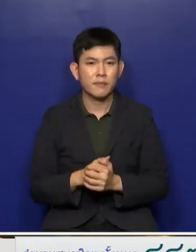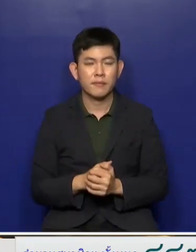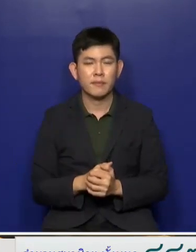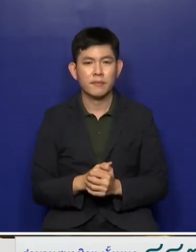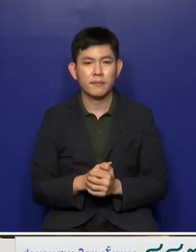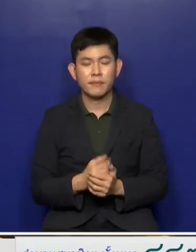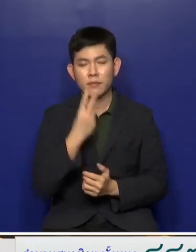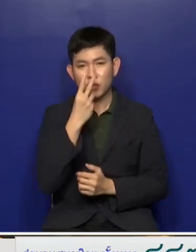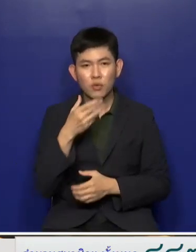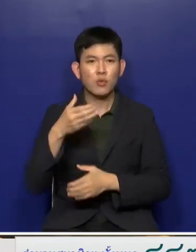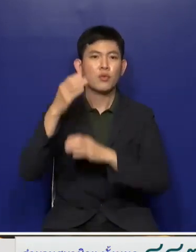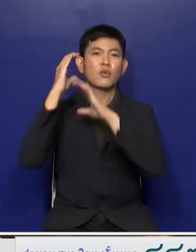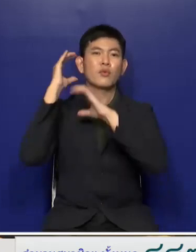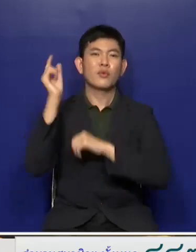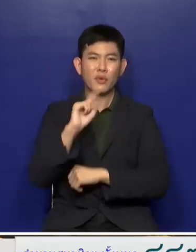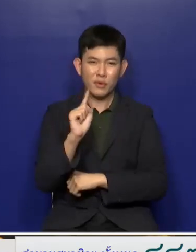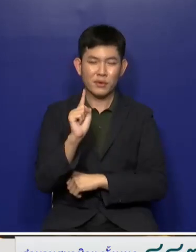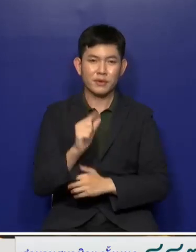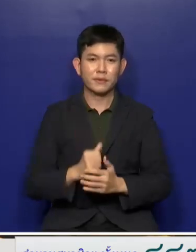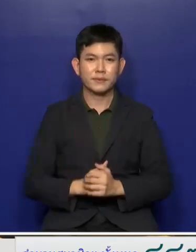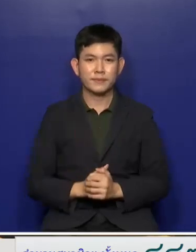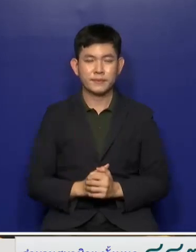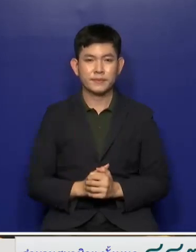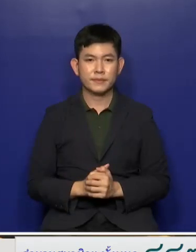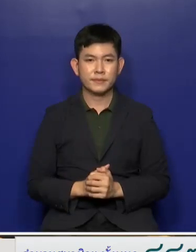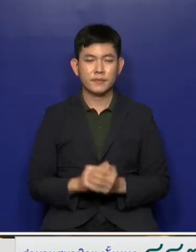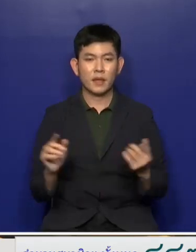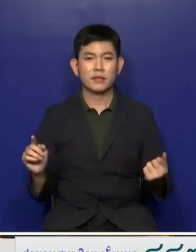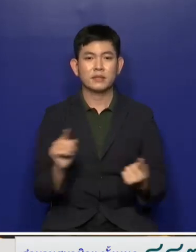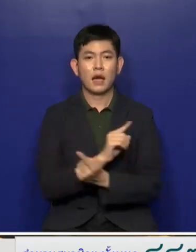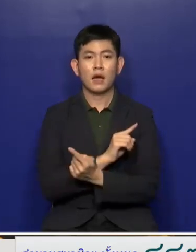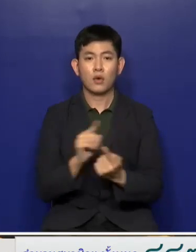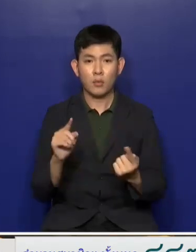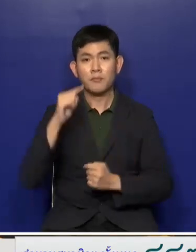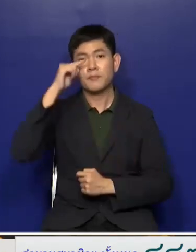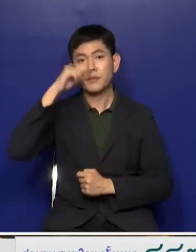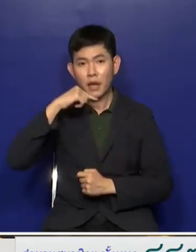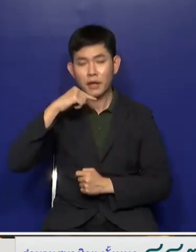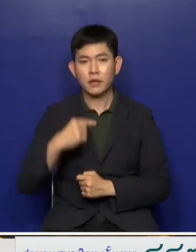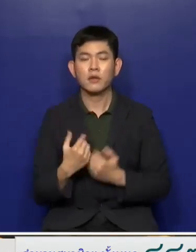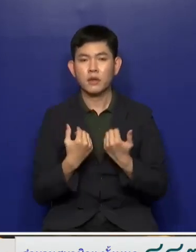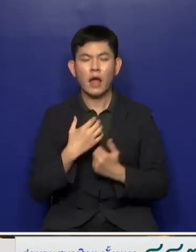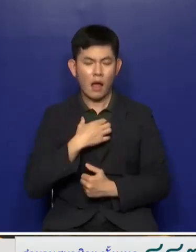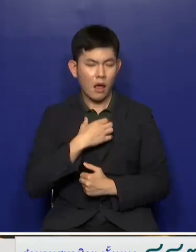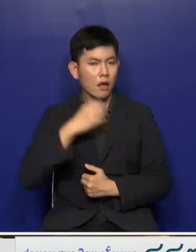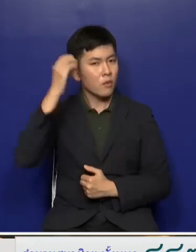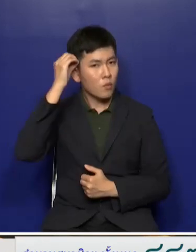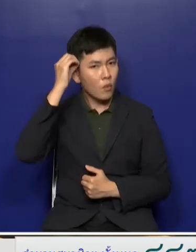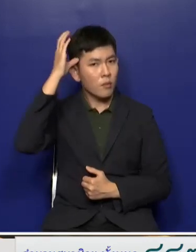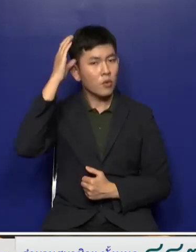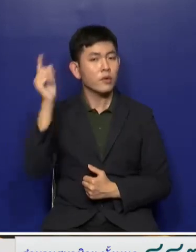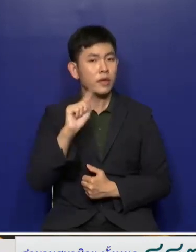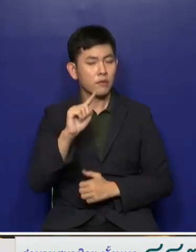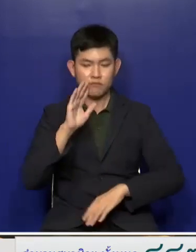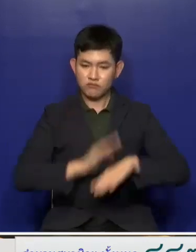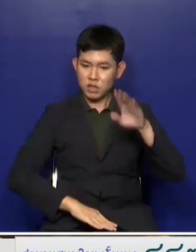มองย้อนกลับมาที่ครับว่าในสังคมเราเนี่ยต้องการองค์ความรู้อะไรฝีมื